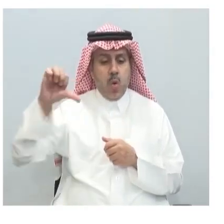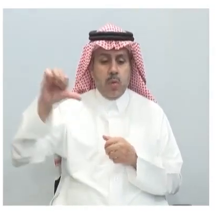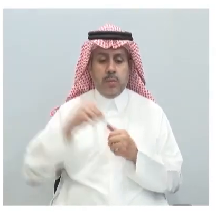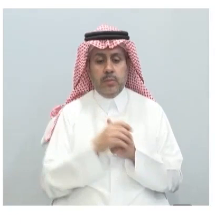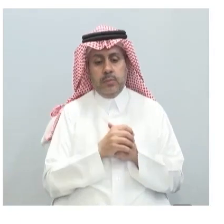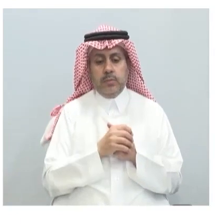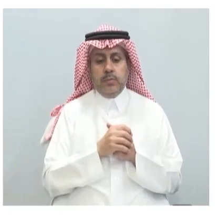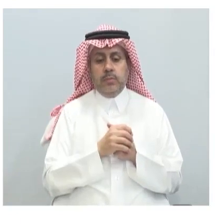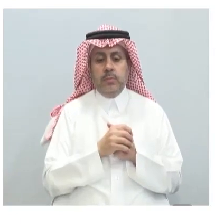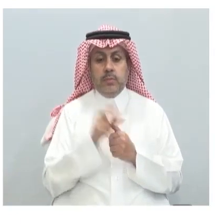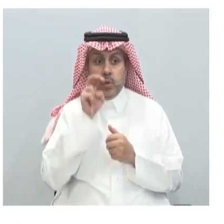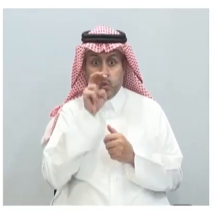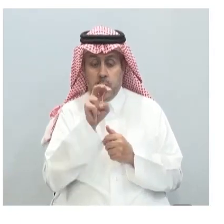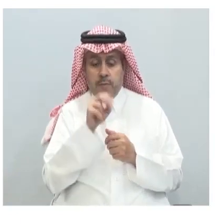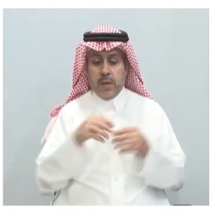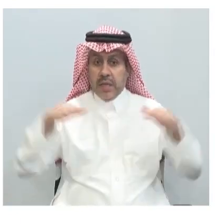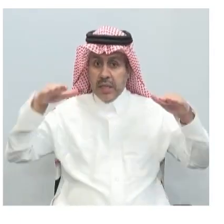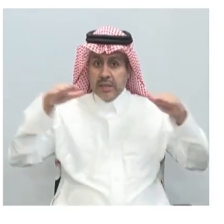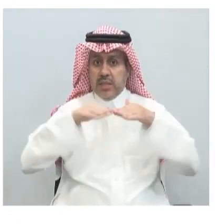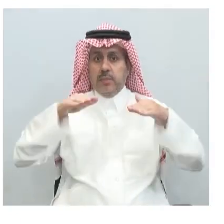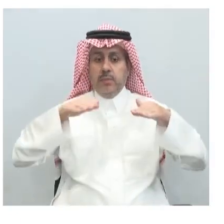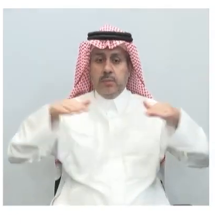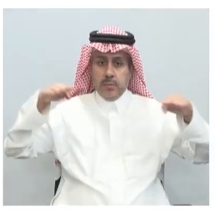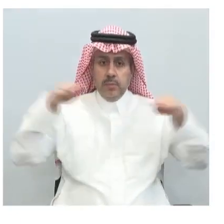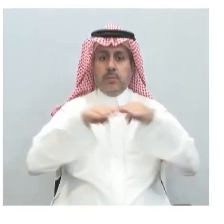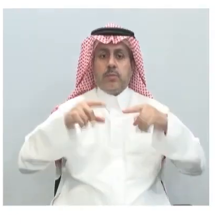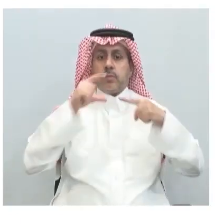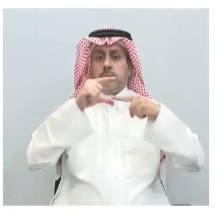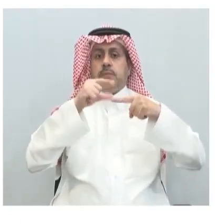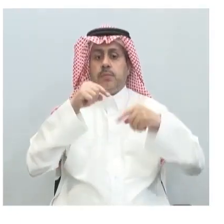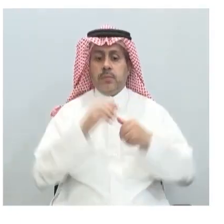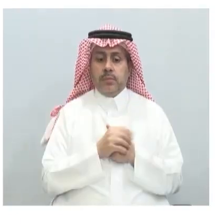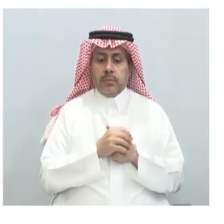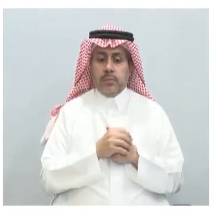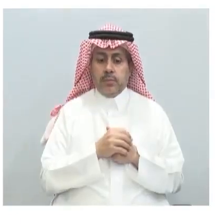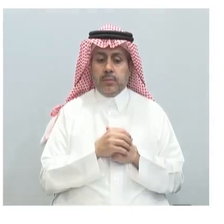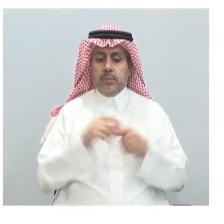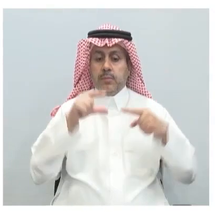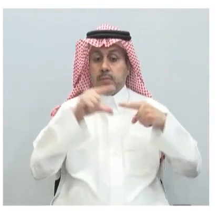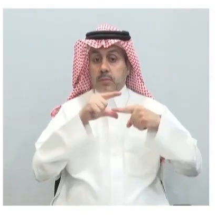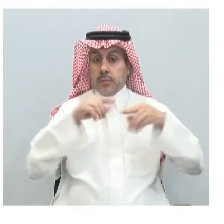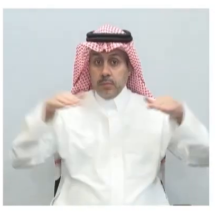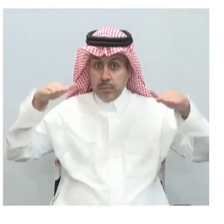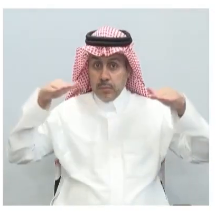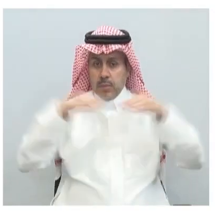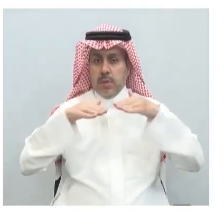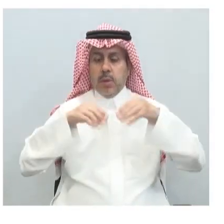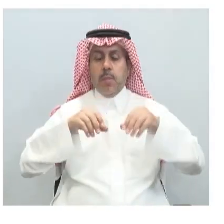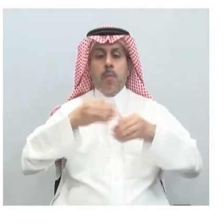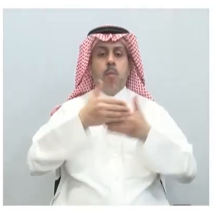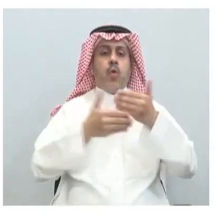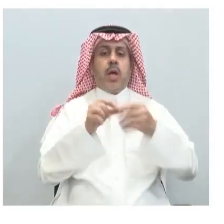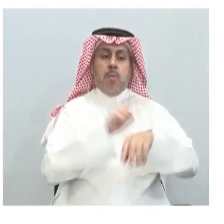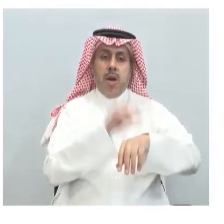ان لاحظ التصادم لاحظ الاتجاه اتجاه ال ان باتجاه الن هنا مركب